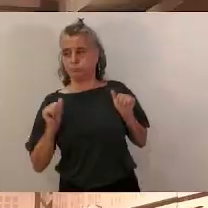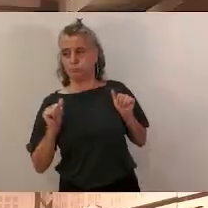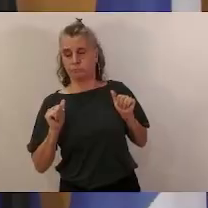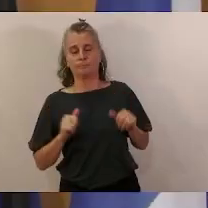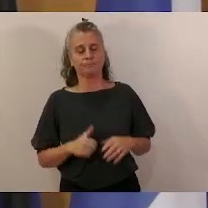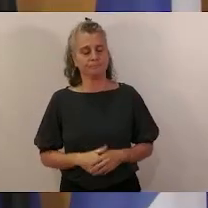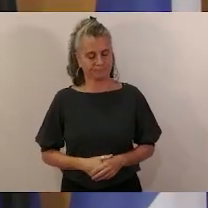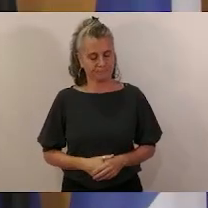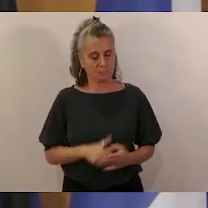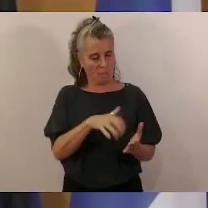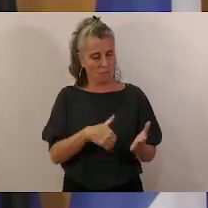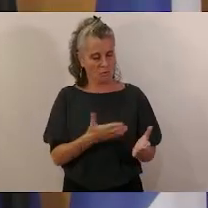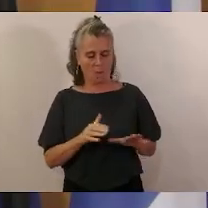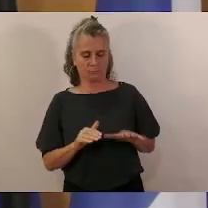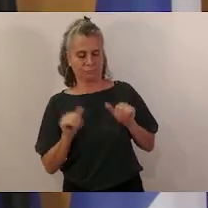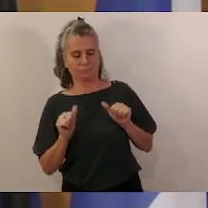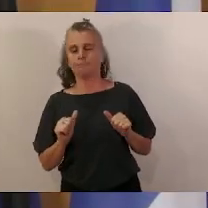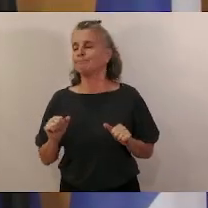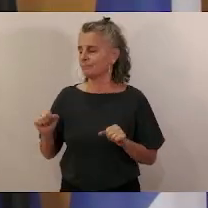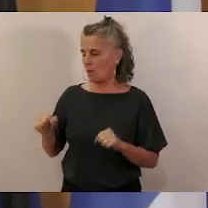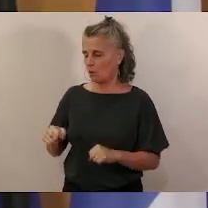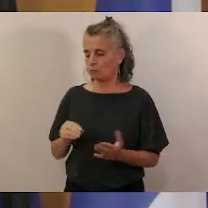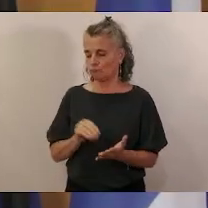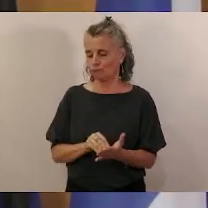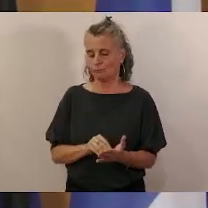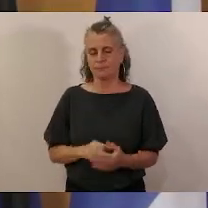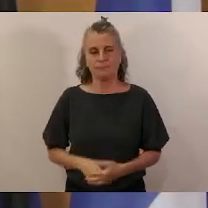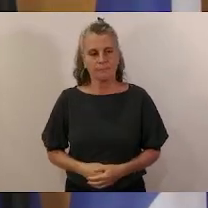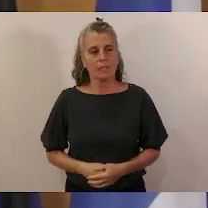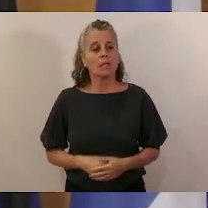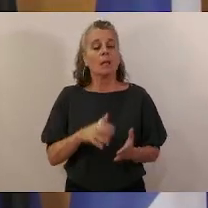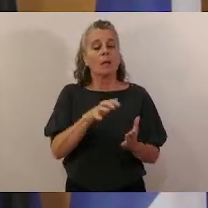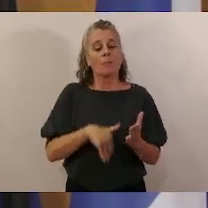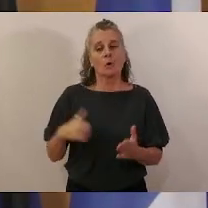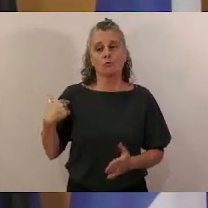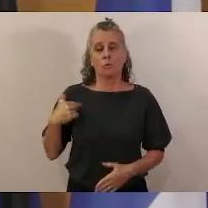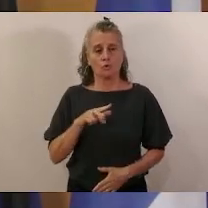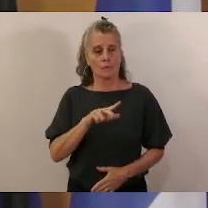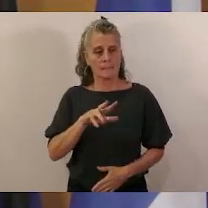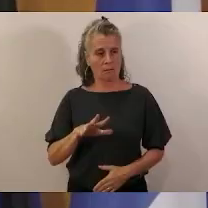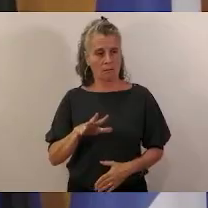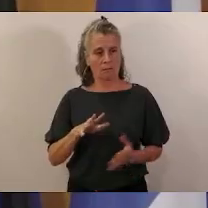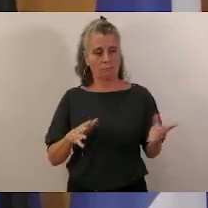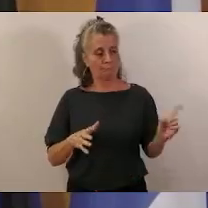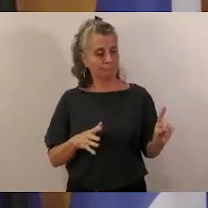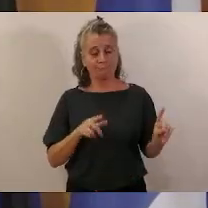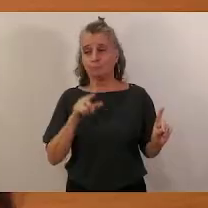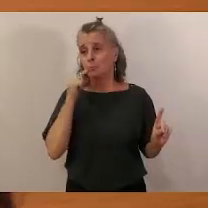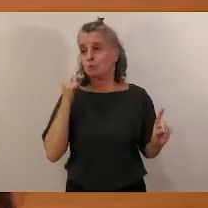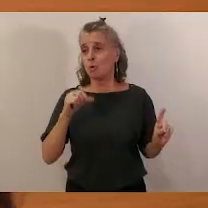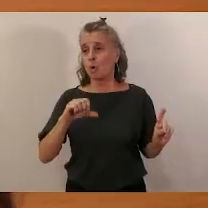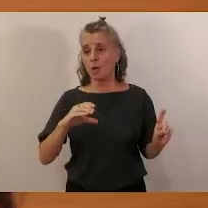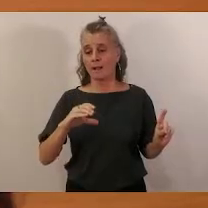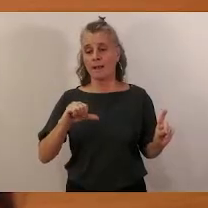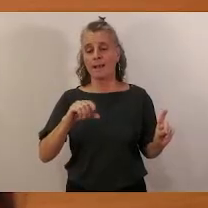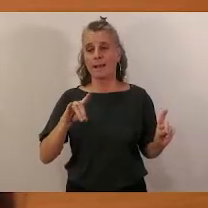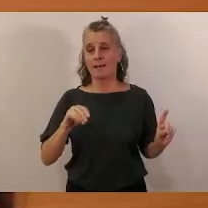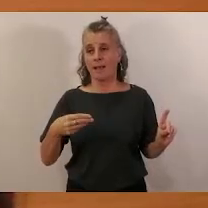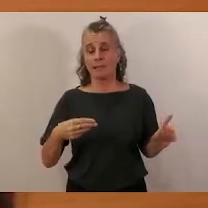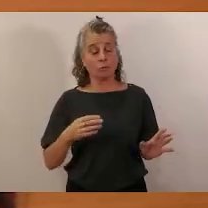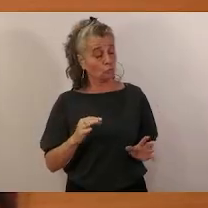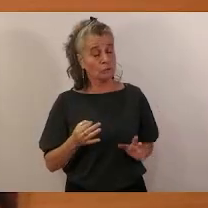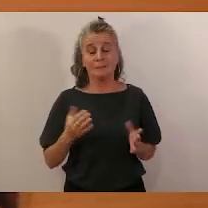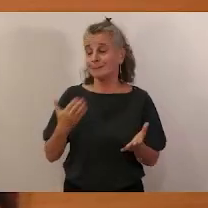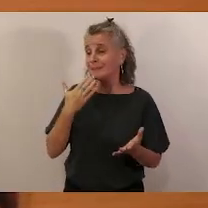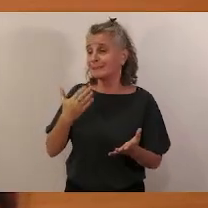noté. Le rapport numéro 35, monsieur Kahn. Merci. Il s'agit d'attribuer